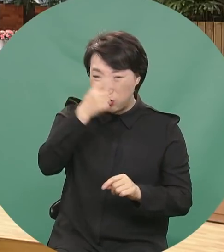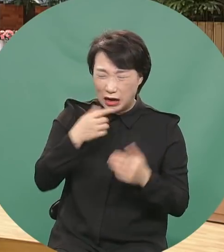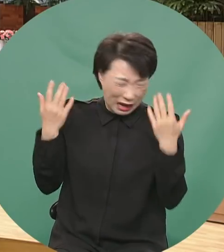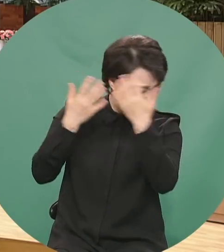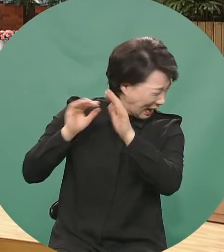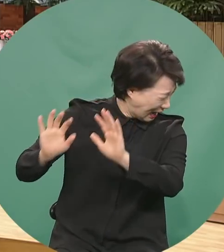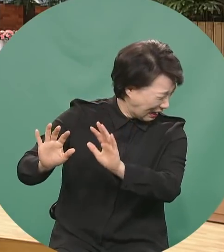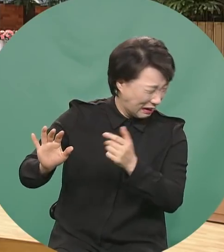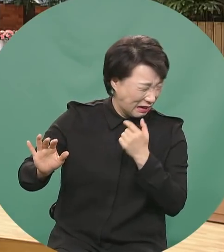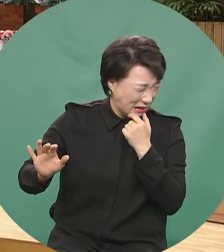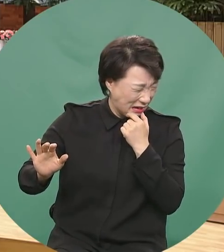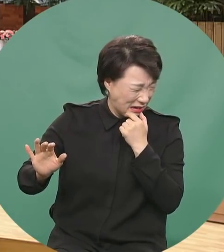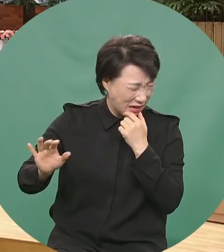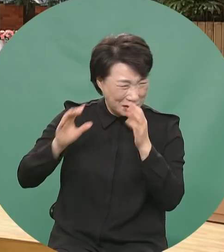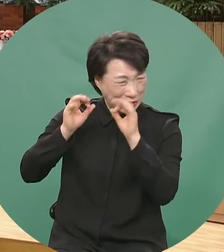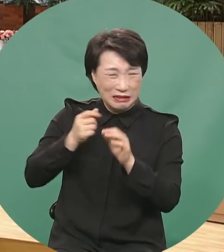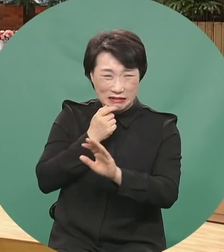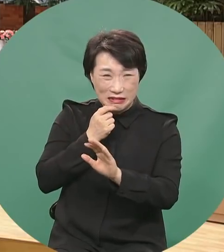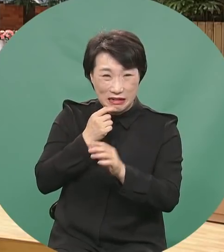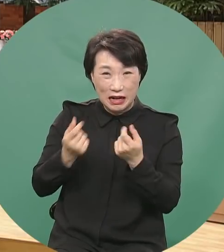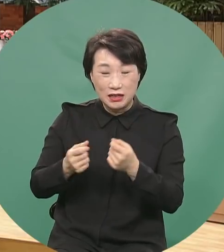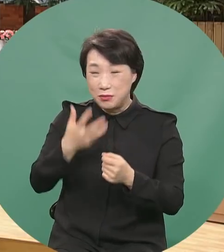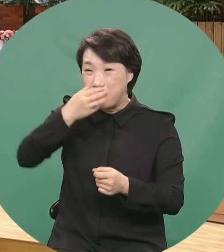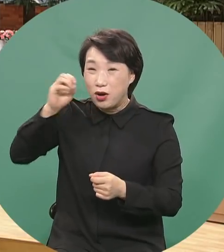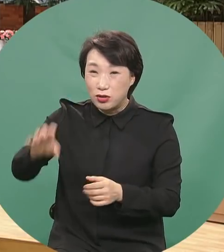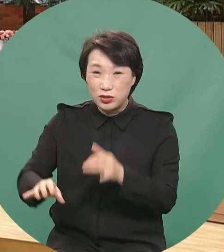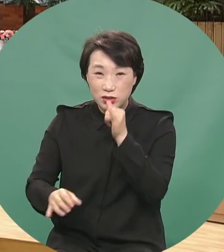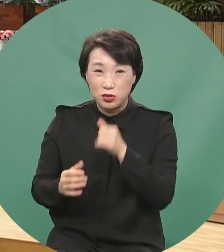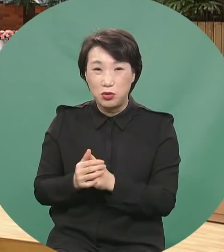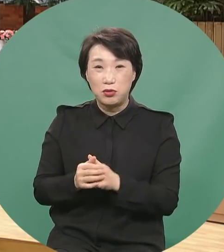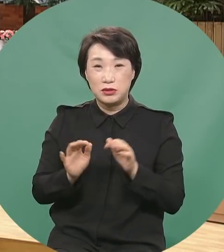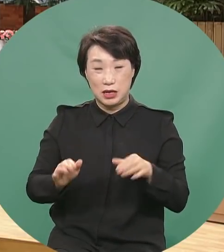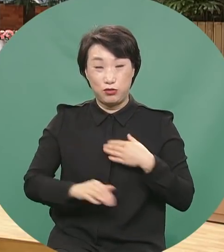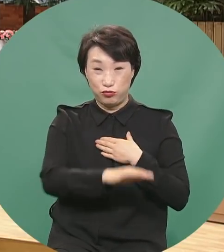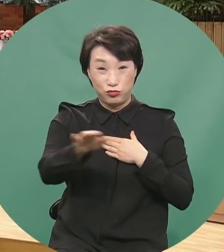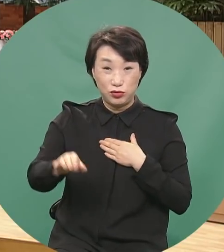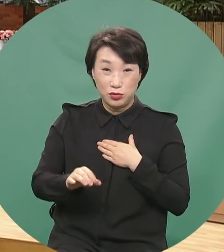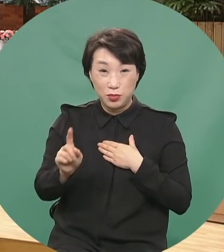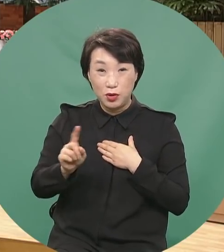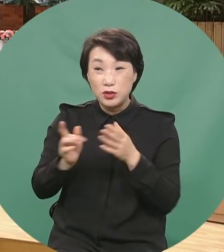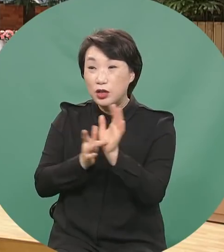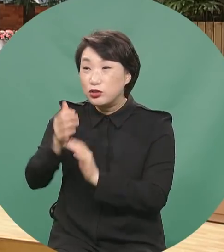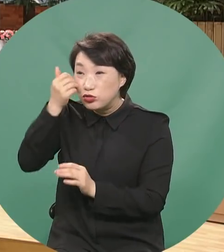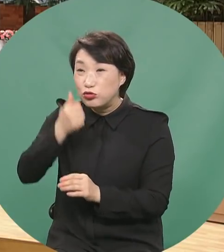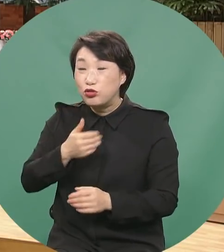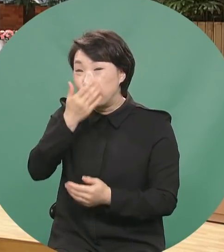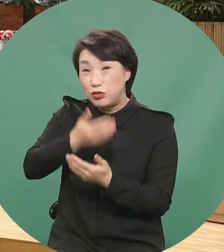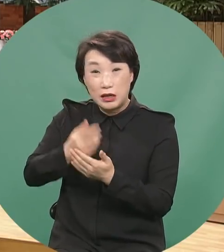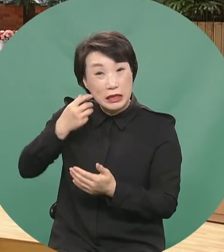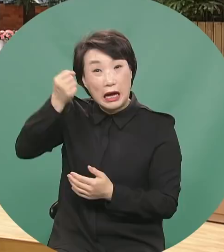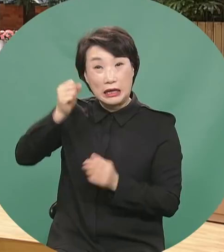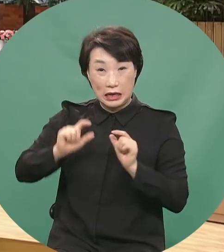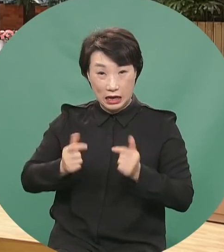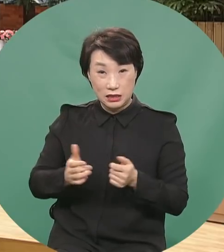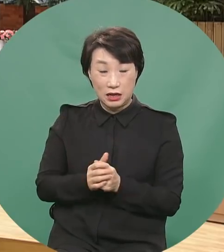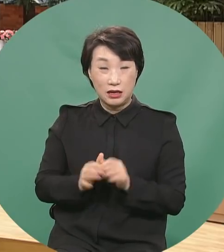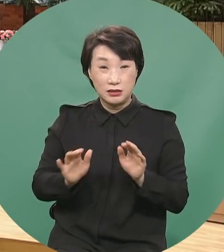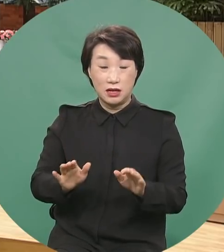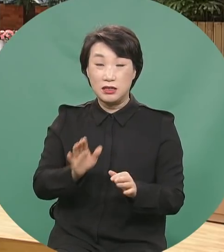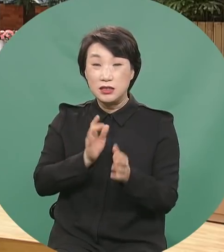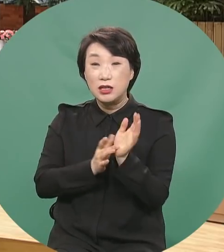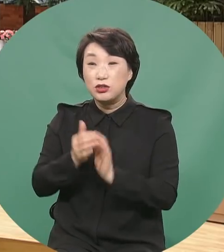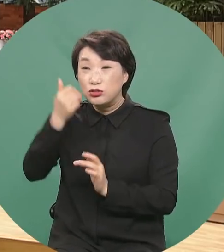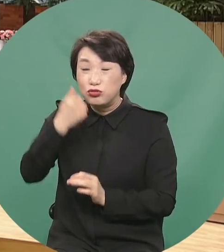보지 않음을 받는 자 같아서 멸시를 당하였고 우리도 그를 귀히 여기지 아니하였도다. 그는 실로